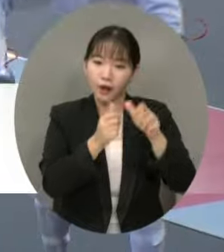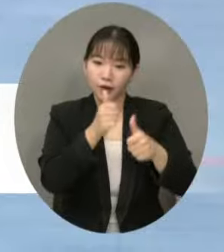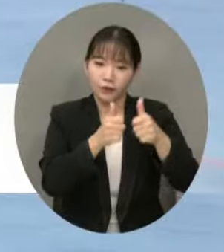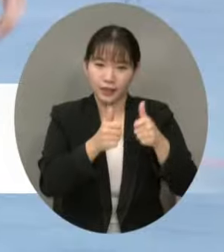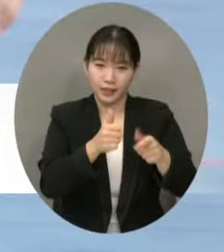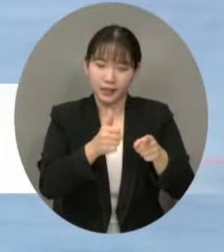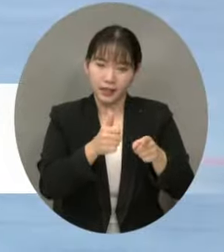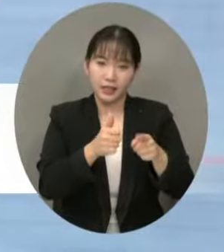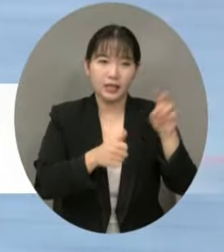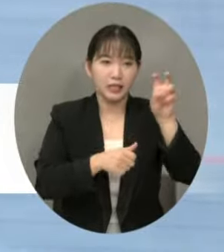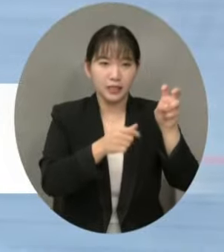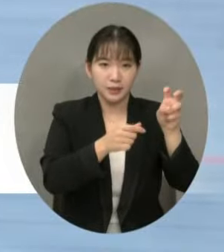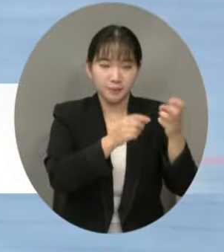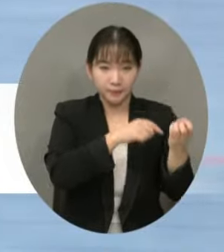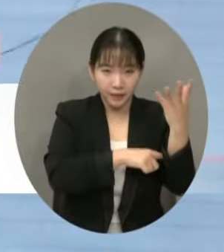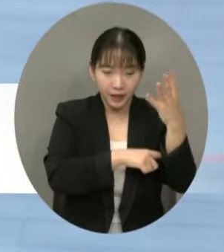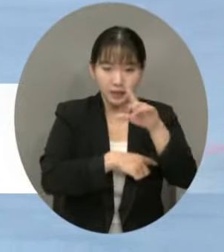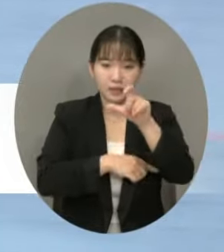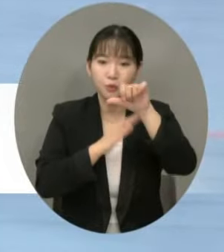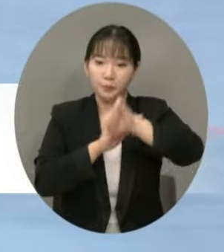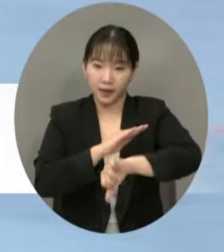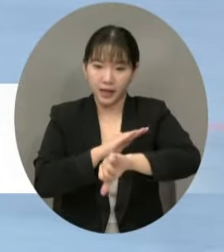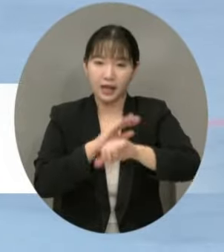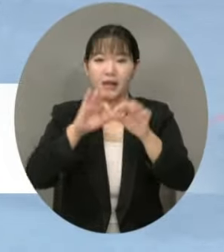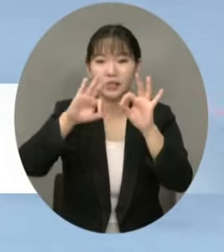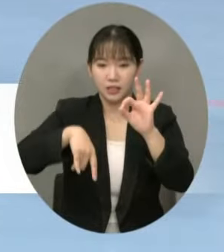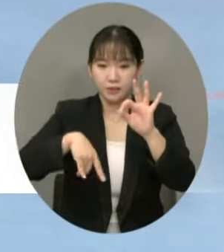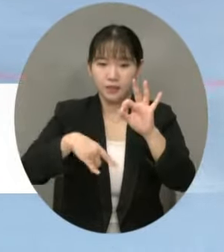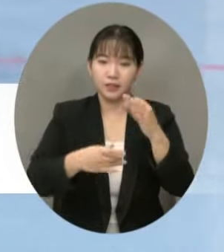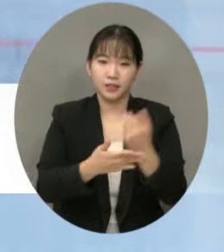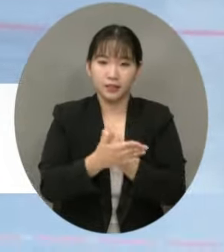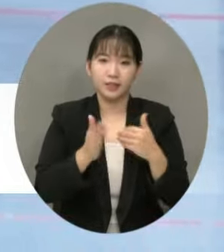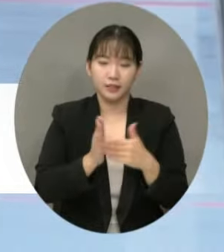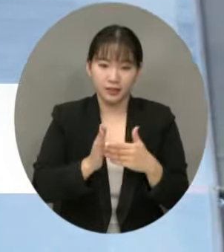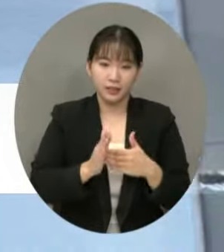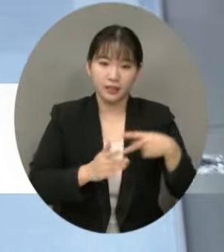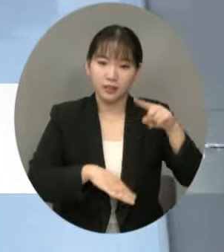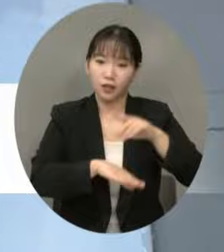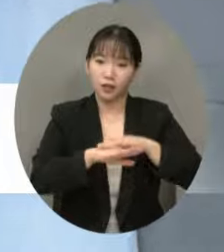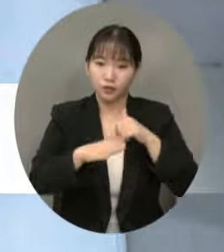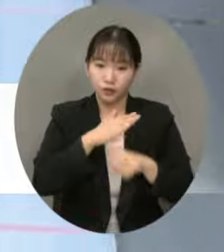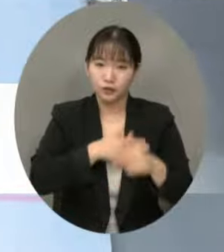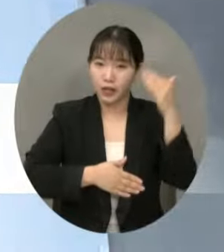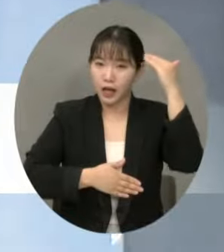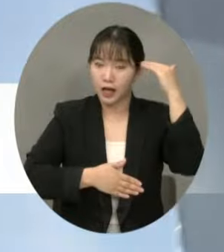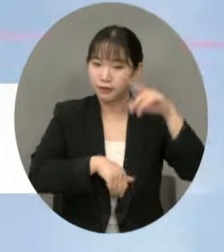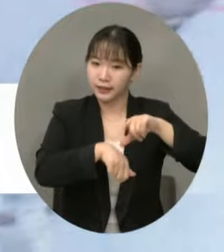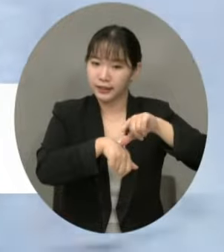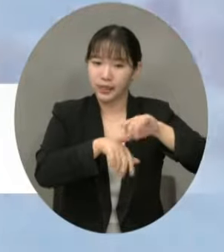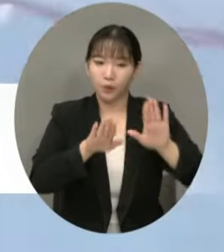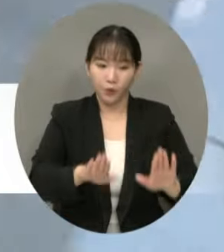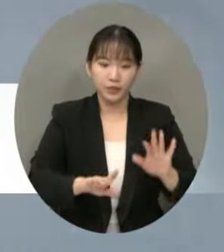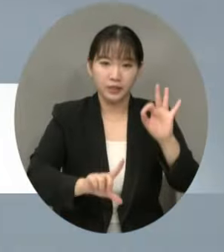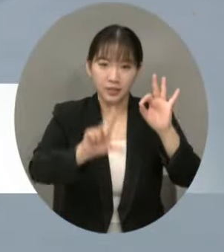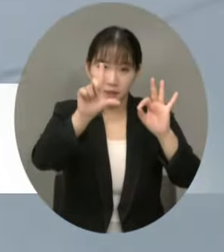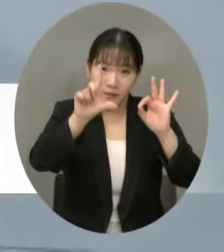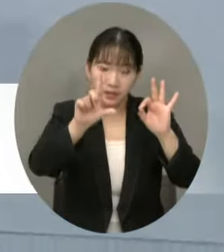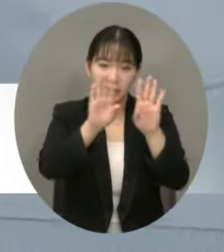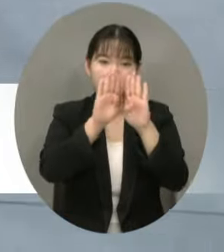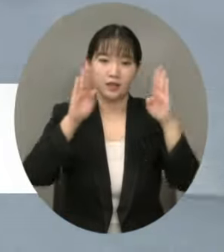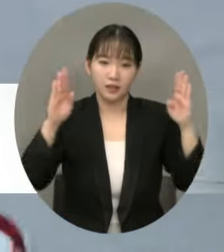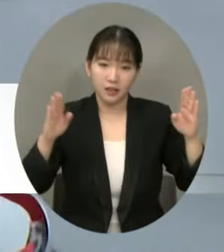치러 20승 15패를 거두며 10위를 기록했습니다. 서창환 선수는 한국 시간으로 오는 10일